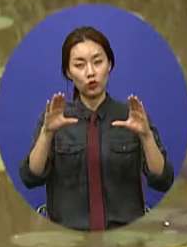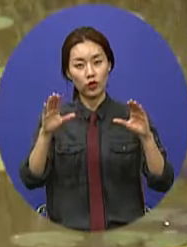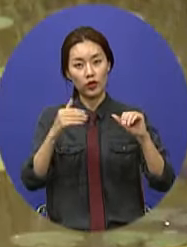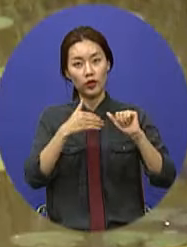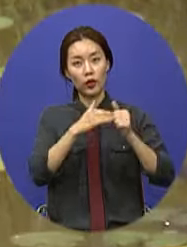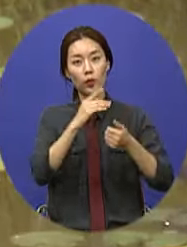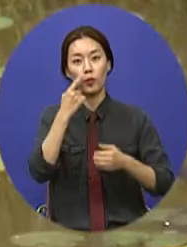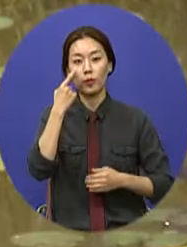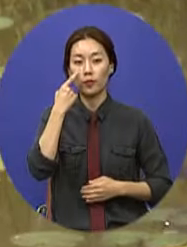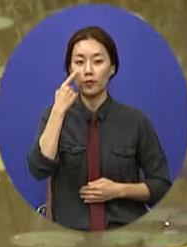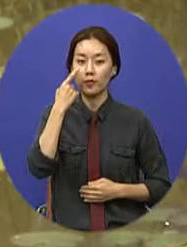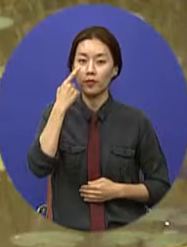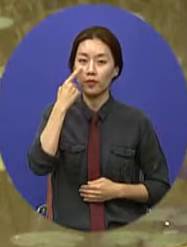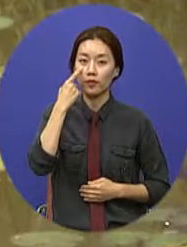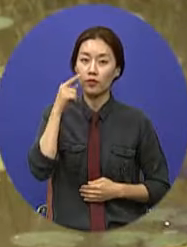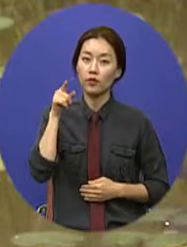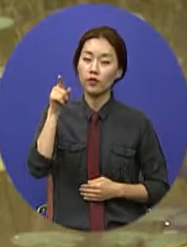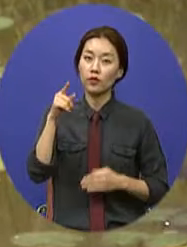둥실둥실 뛰어볼까